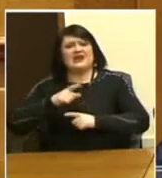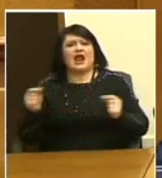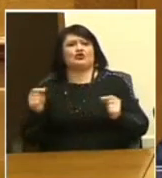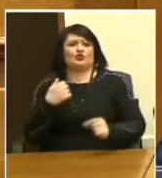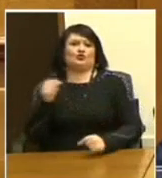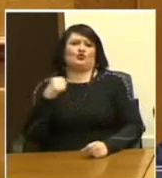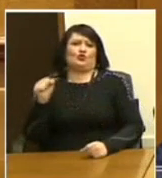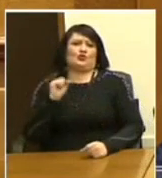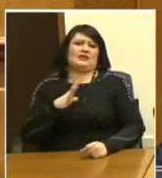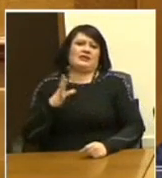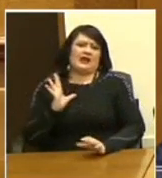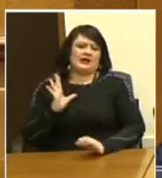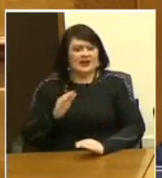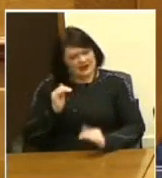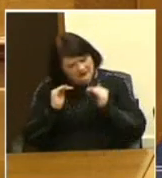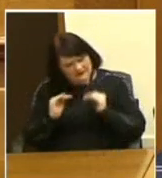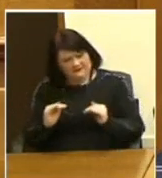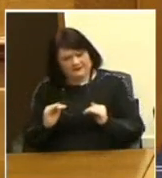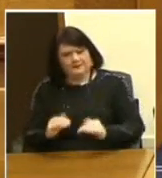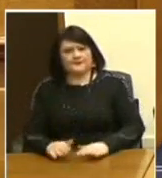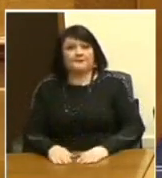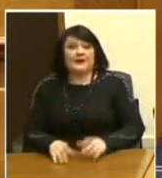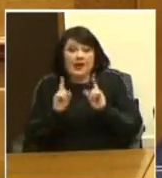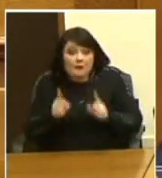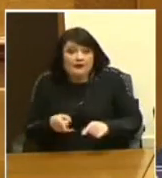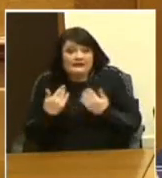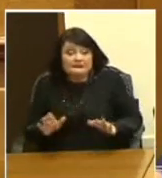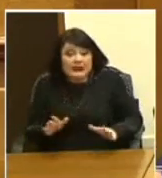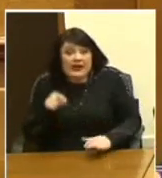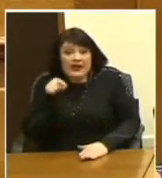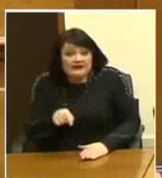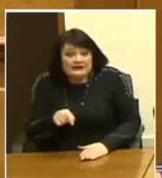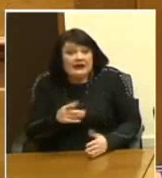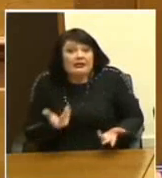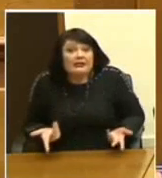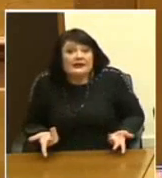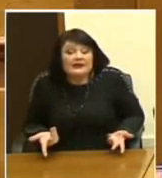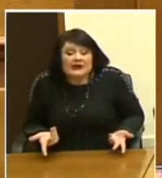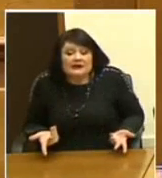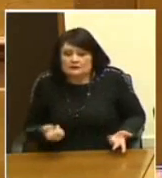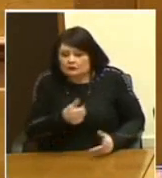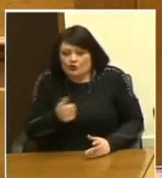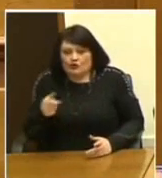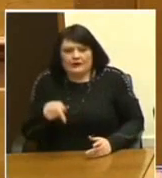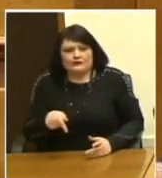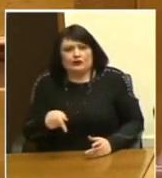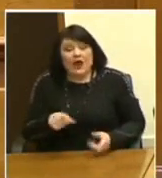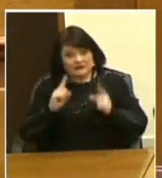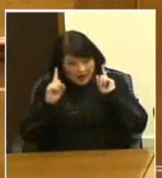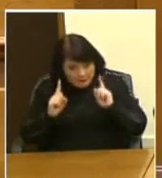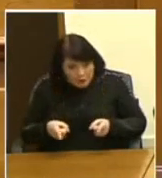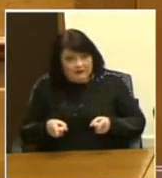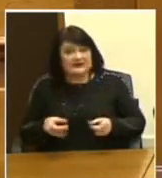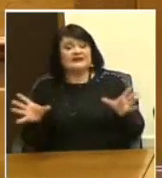όμως θέλω να πω ότι αυτή η απόφαση δεν είναι δικιά μας απόφαση στο τέλος της ημέρας. Είναι μια απόφαση που